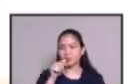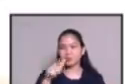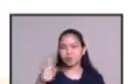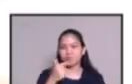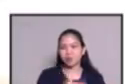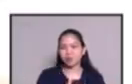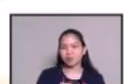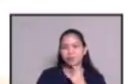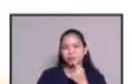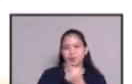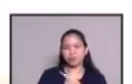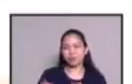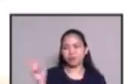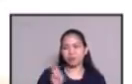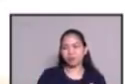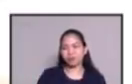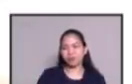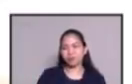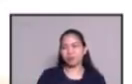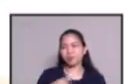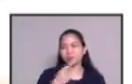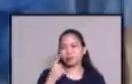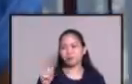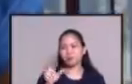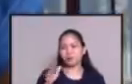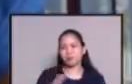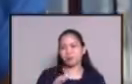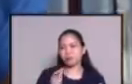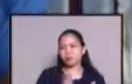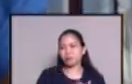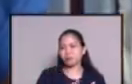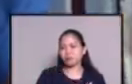gumraduate. Ayon mismo sa mga records ng mga nasabing paaralan.